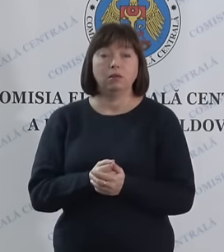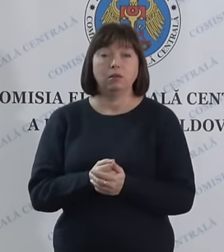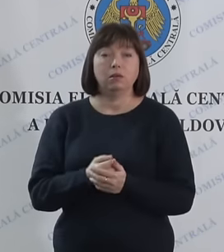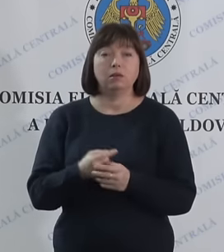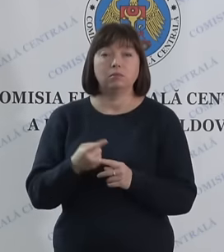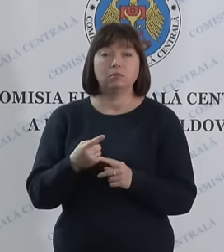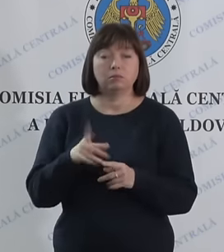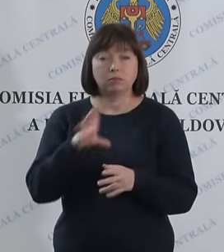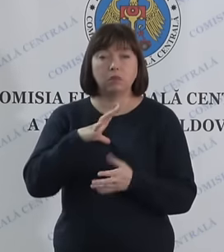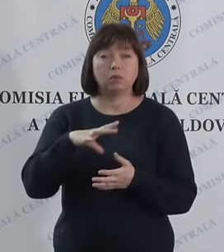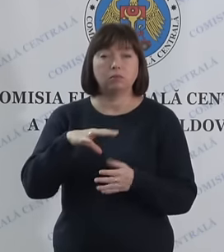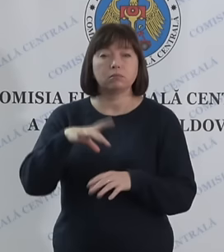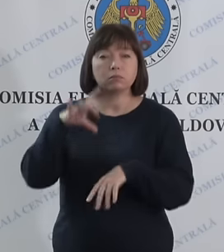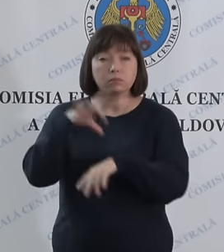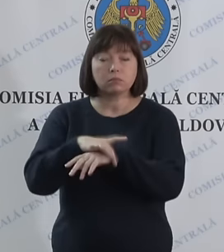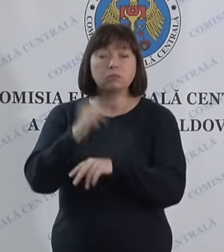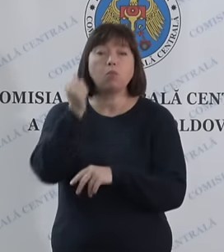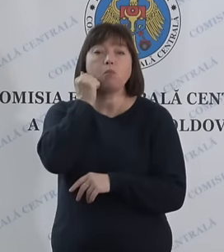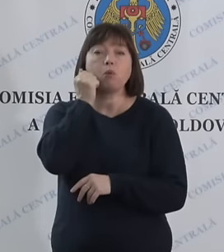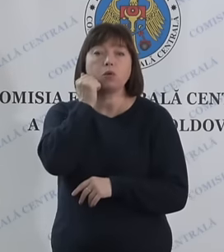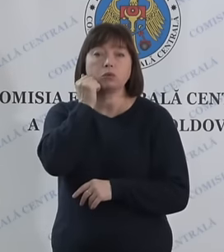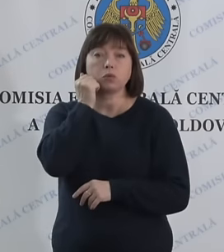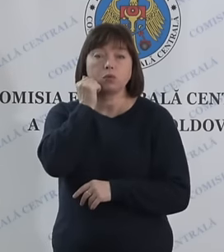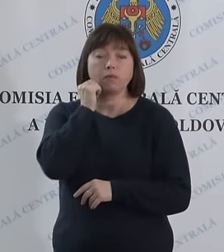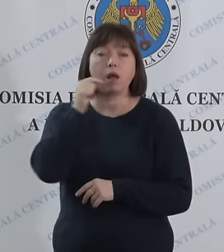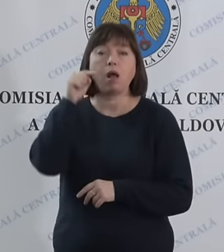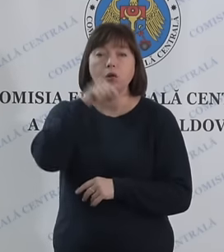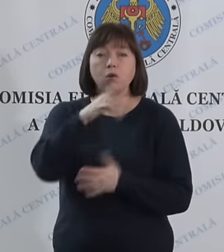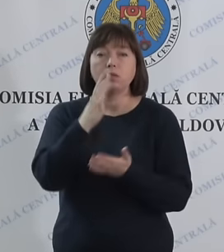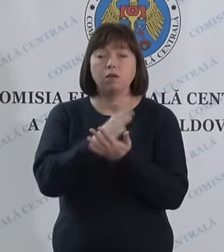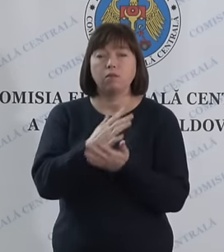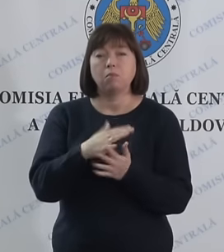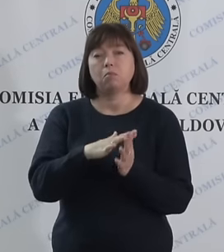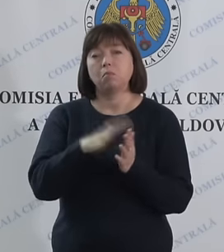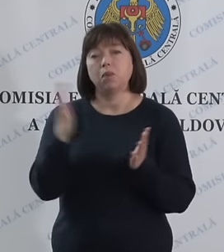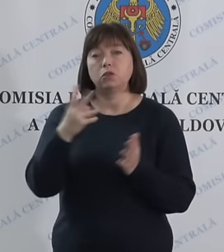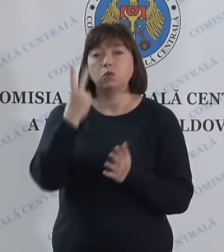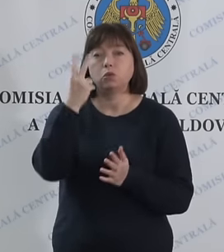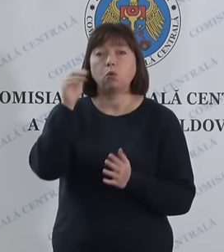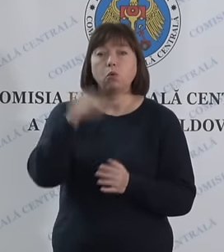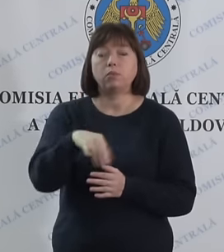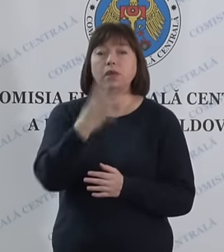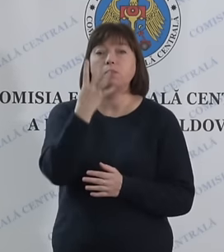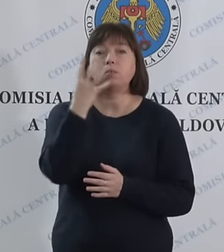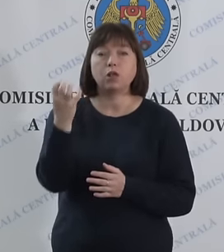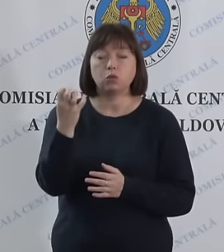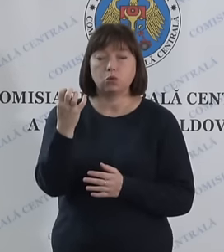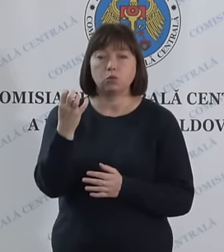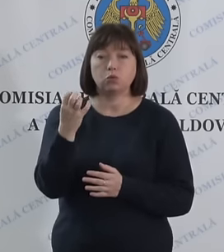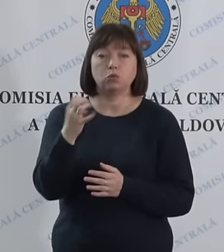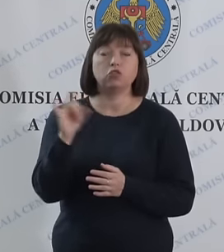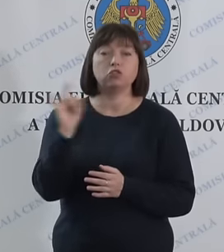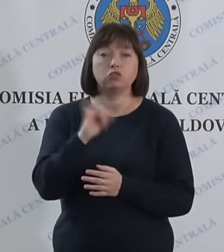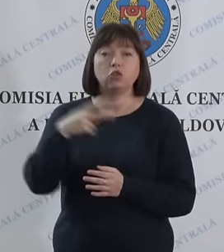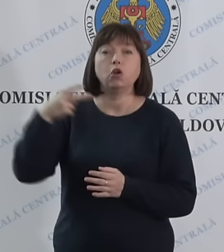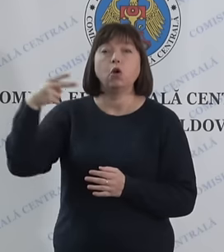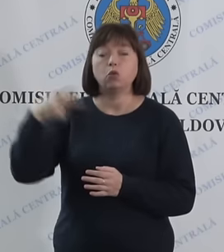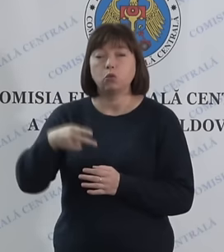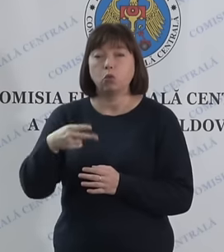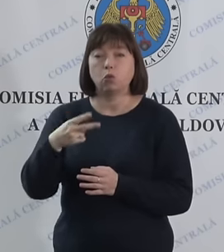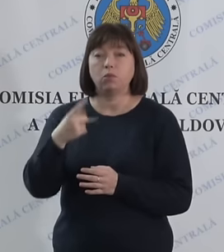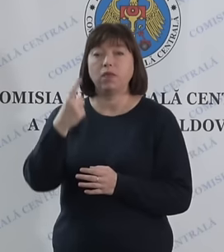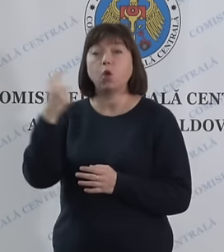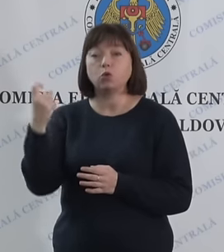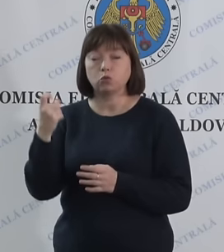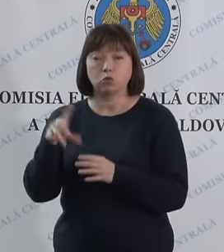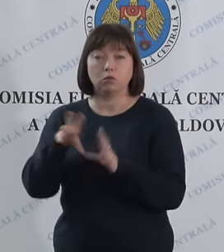este constatată în Moscova, unde avem peste 2.400 și respectiv 2.100